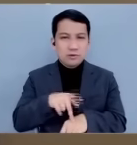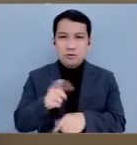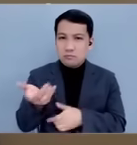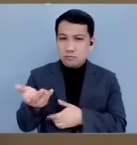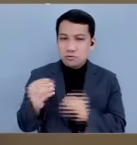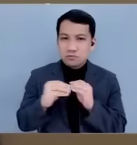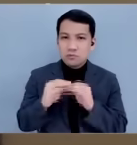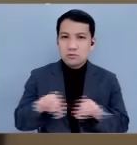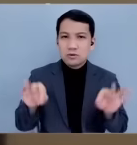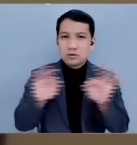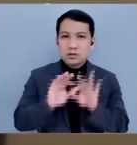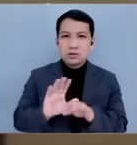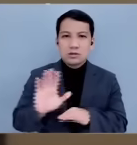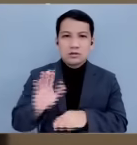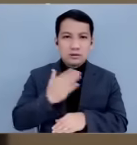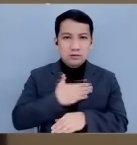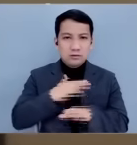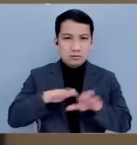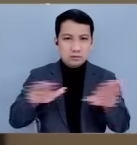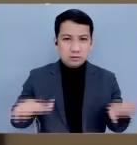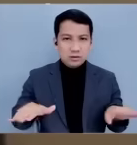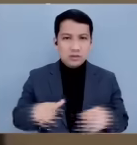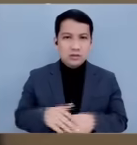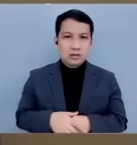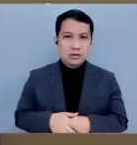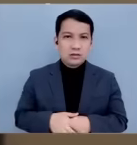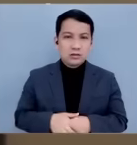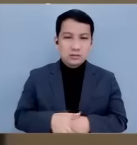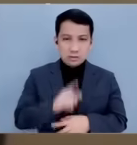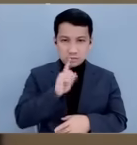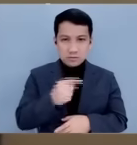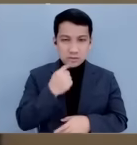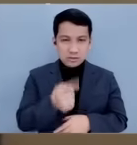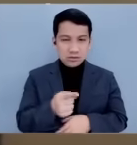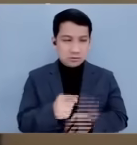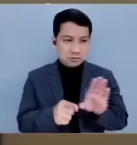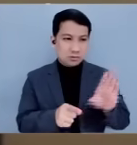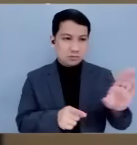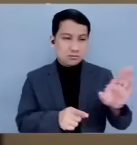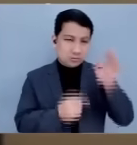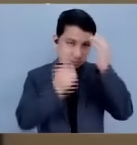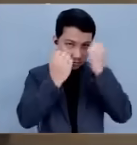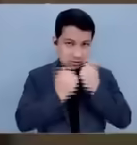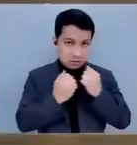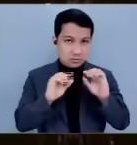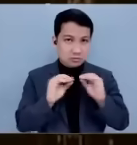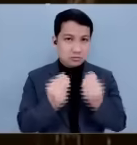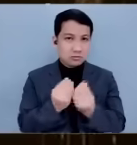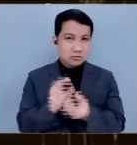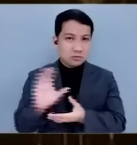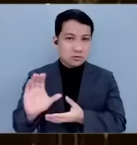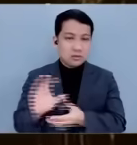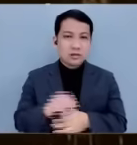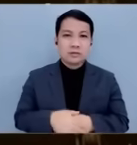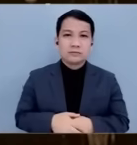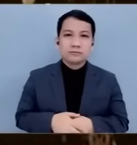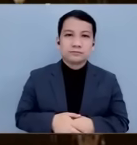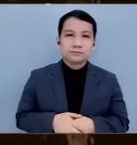to us, our children, to actually say that it's not a terrorist organization.